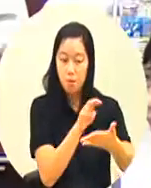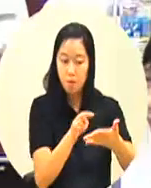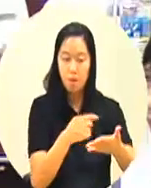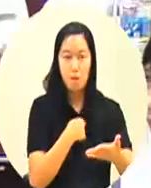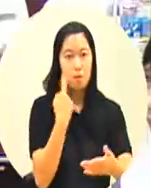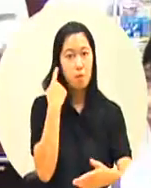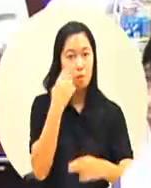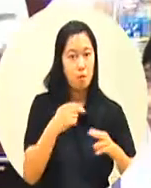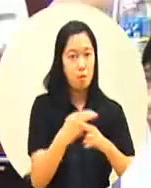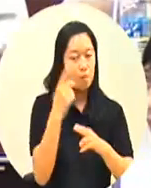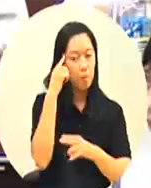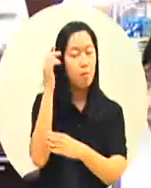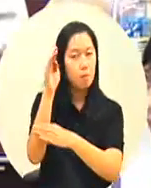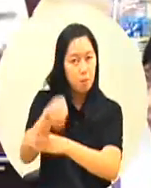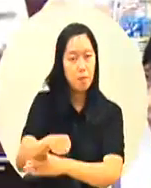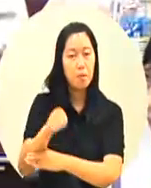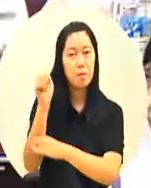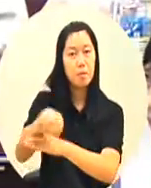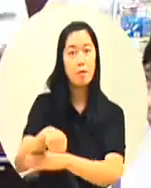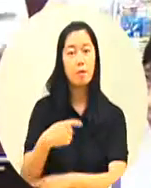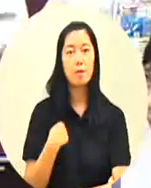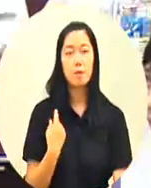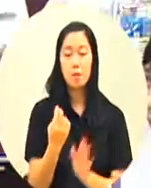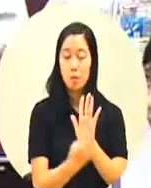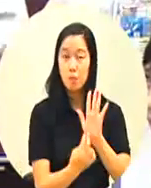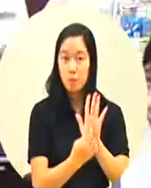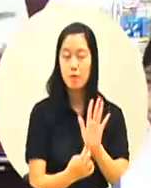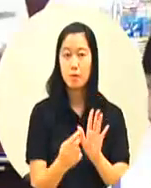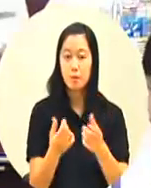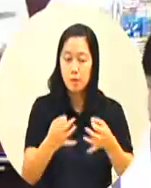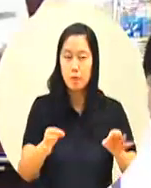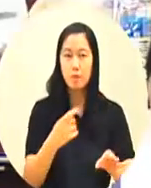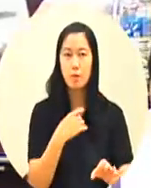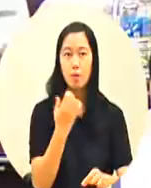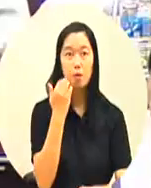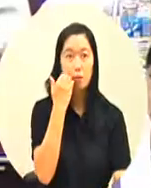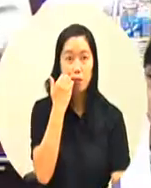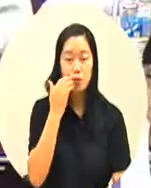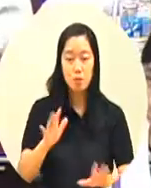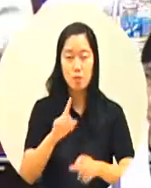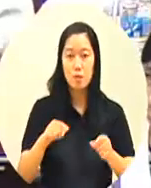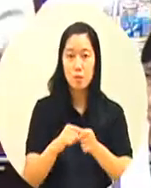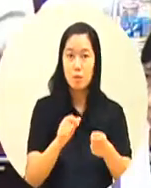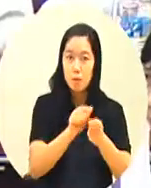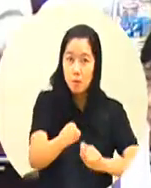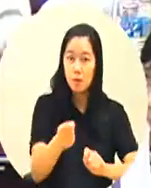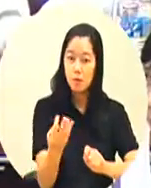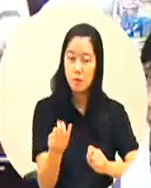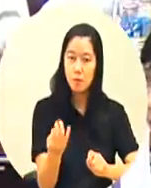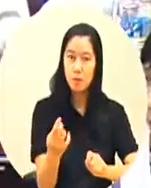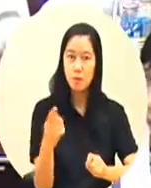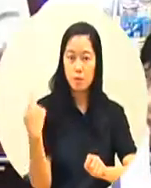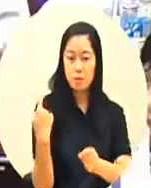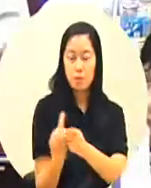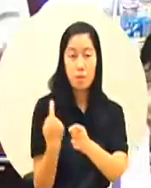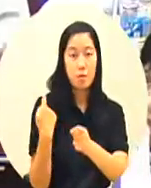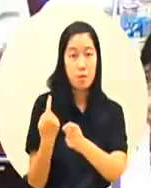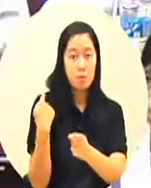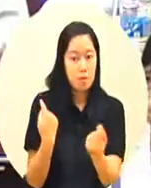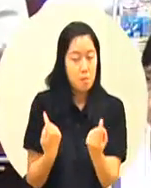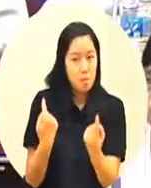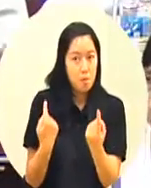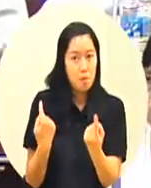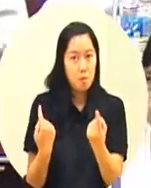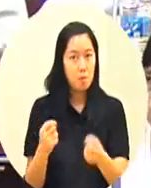意我们的方案。大概我简单说明一下，就是说，如果你今年的税款比去年啊。